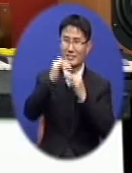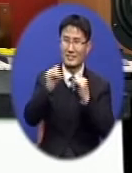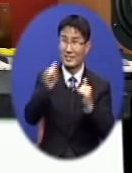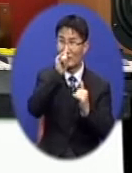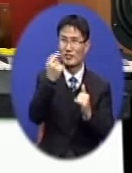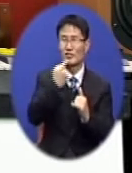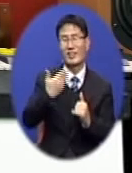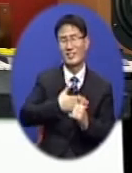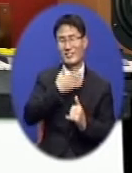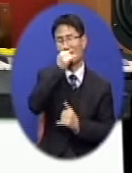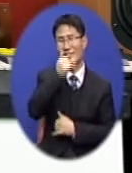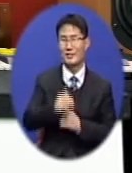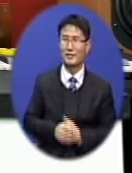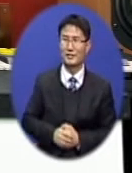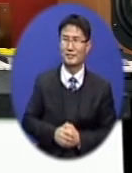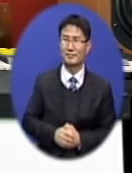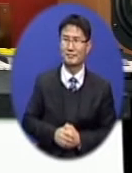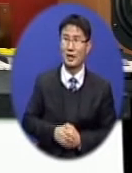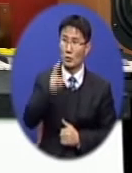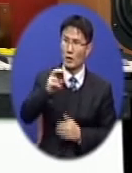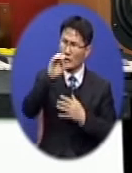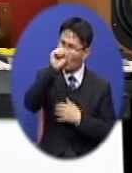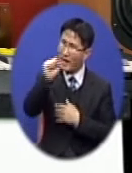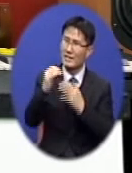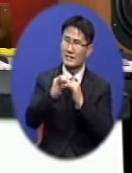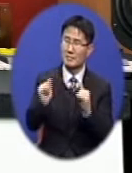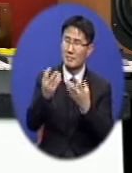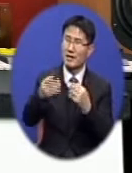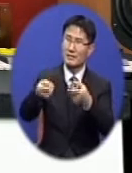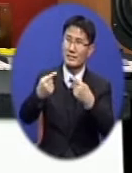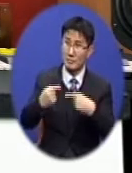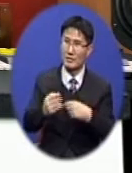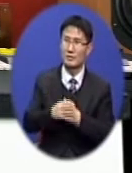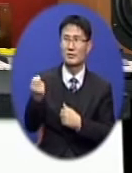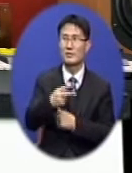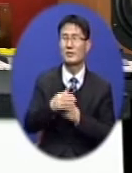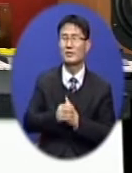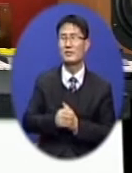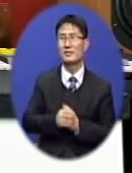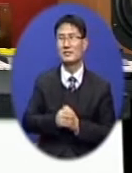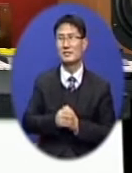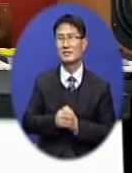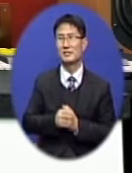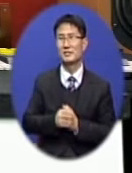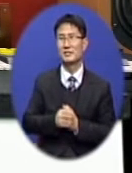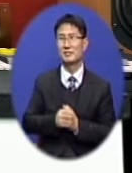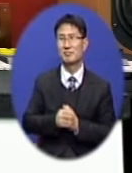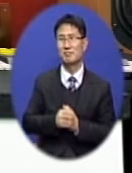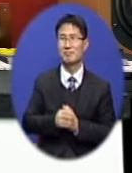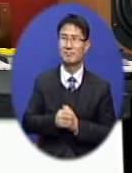알고 있습니다. 네. 예, 그 노래 좋아하는 사람들이 많이 또 참여를 하고 네. 또 그로 인해서 그,